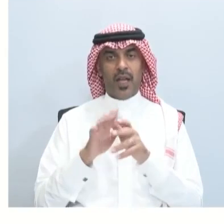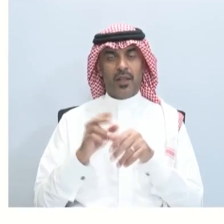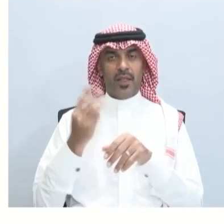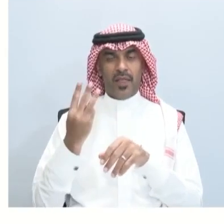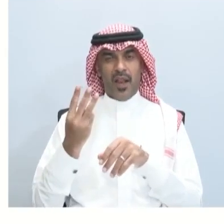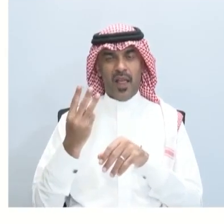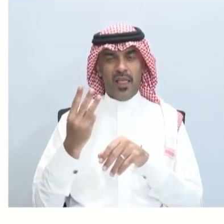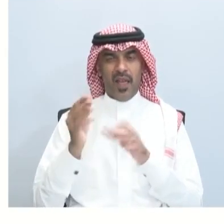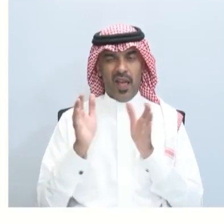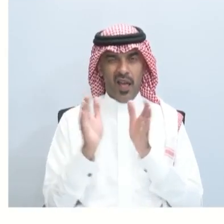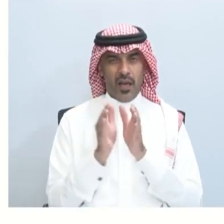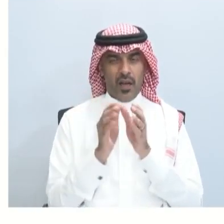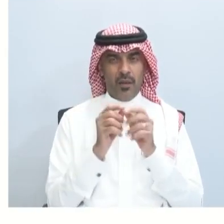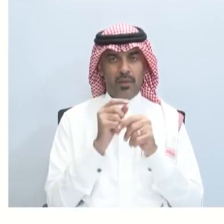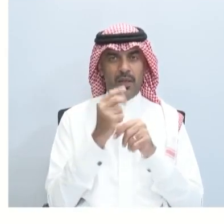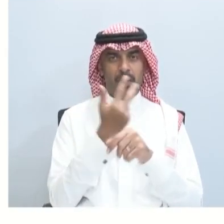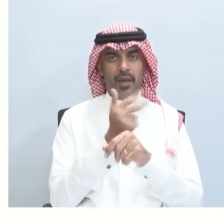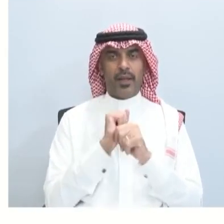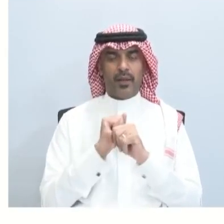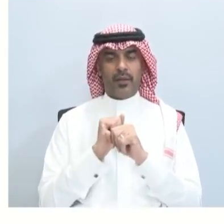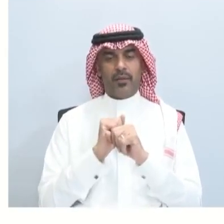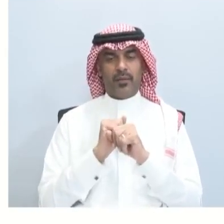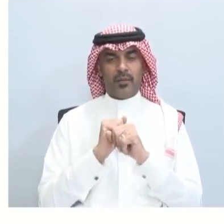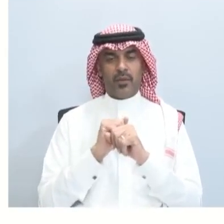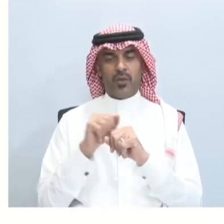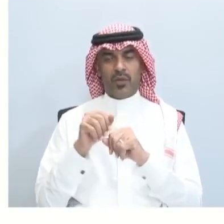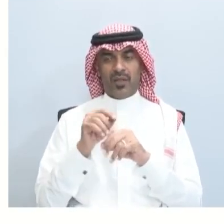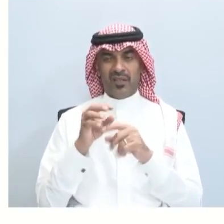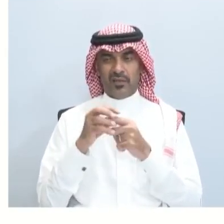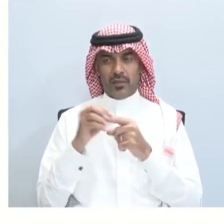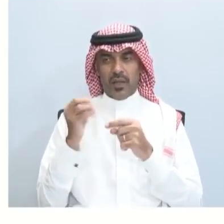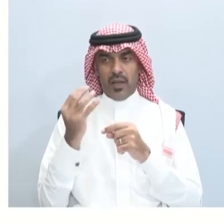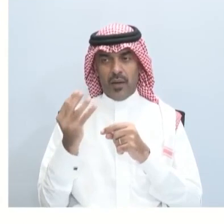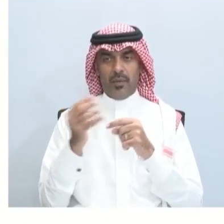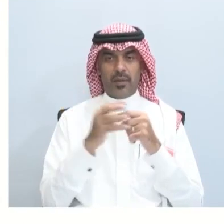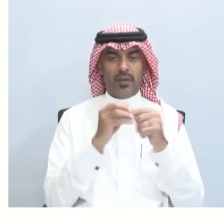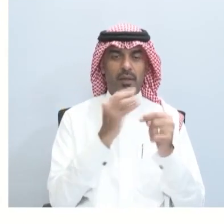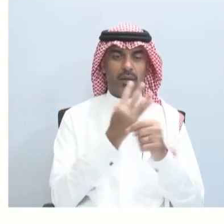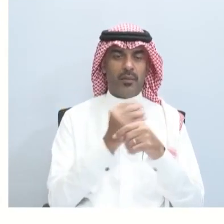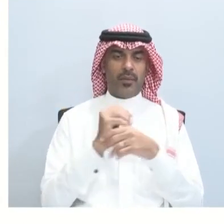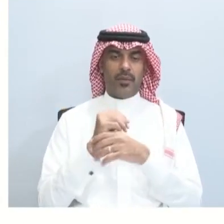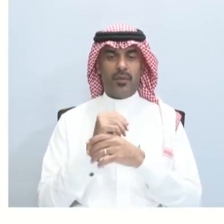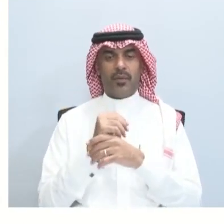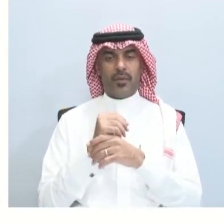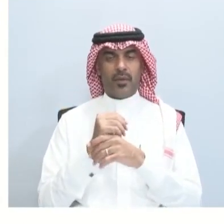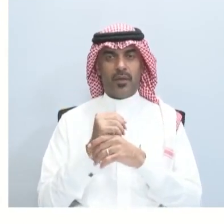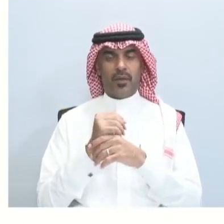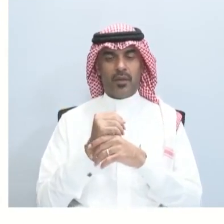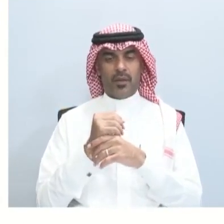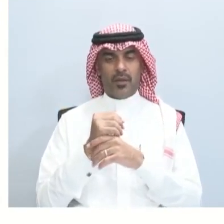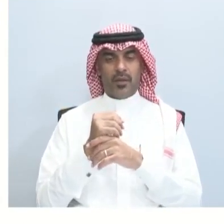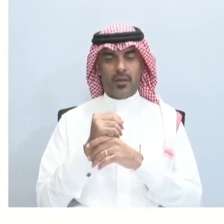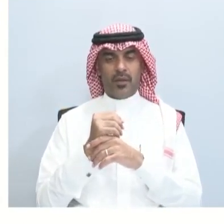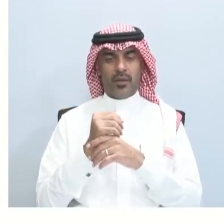هنا لدينا متباينه ثلاثه اقل من ثمانيه اذا قمنا بطرح اربعه من الطرفين الطرف الايمن 3 - 4